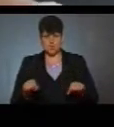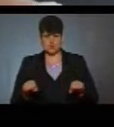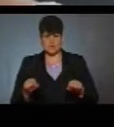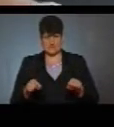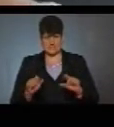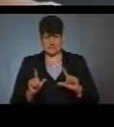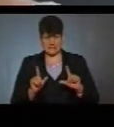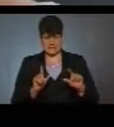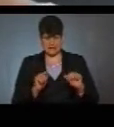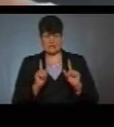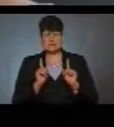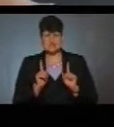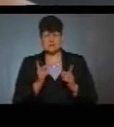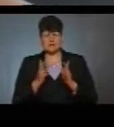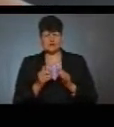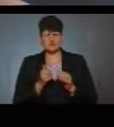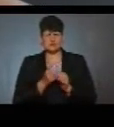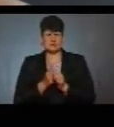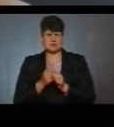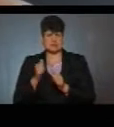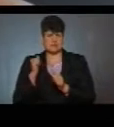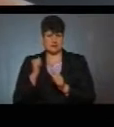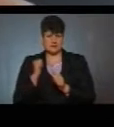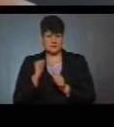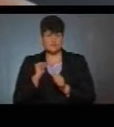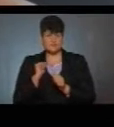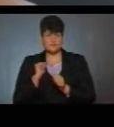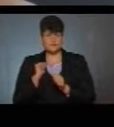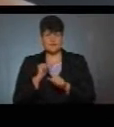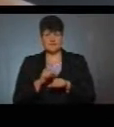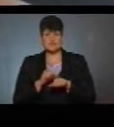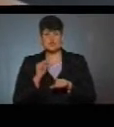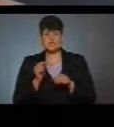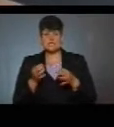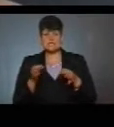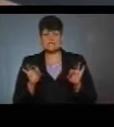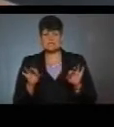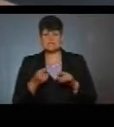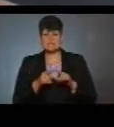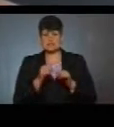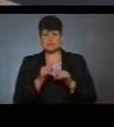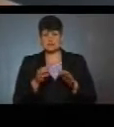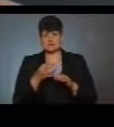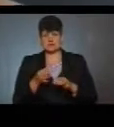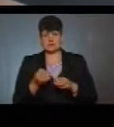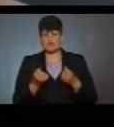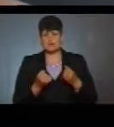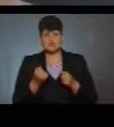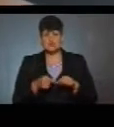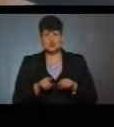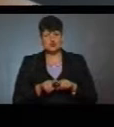якщо ззаду, за мотоциклістом, за байкером, так? Таке відчуття свободи це неможливо передати, то не машина. В машині того